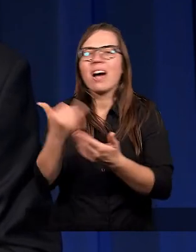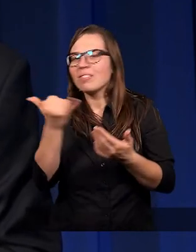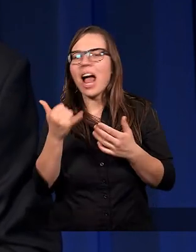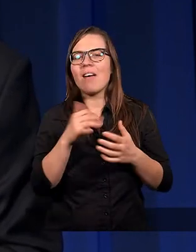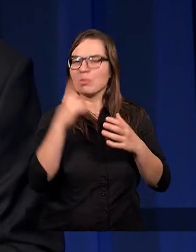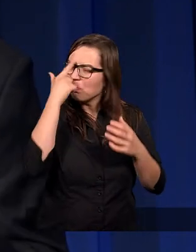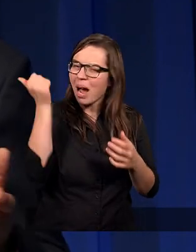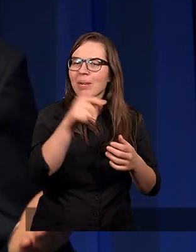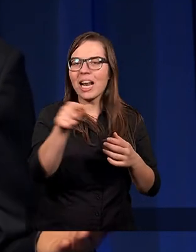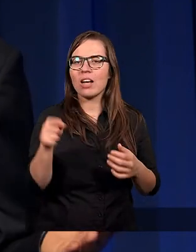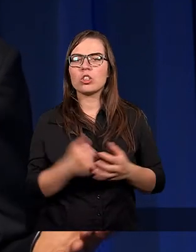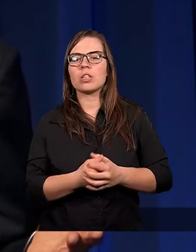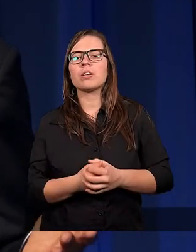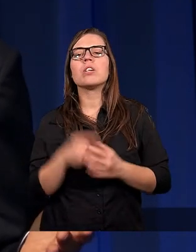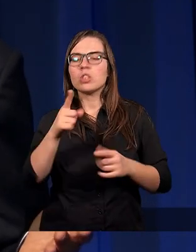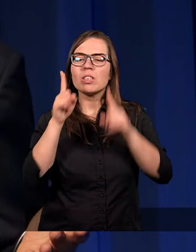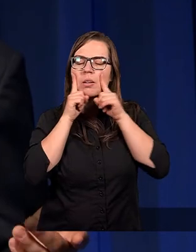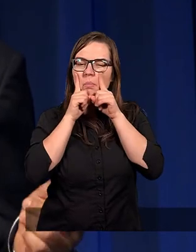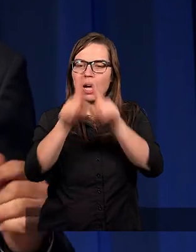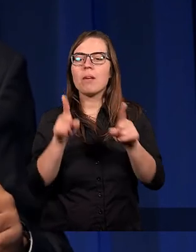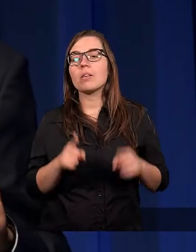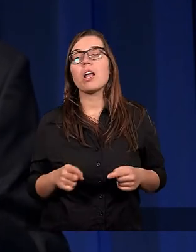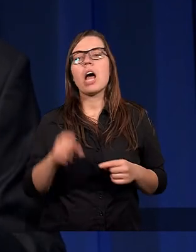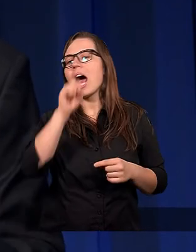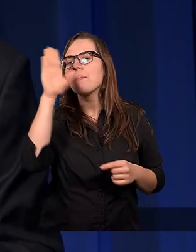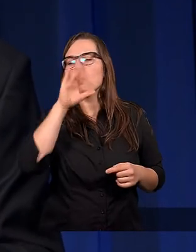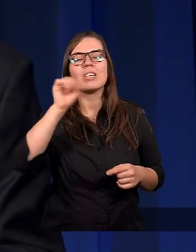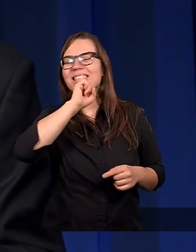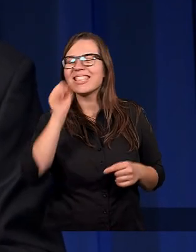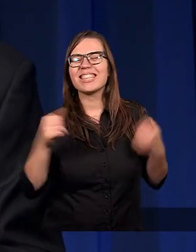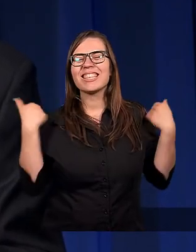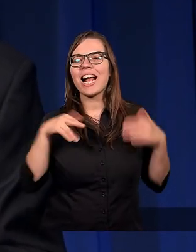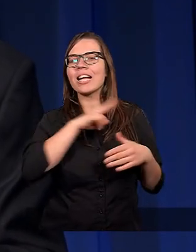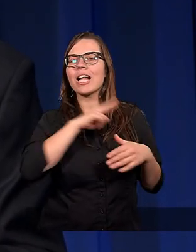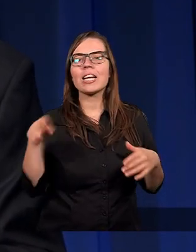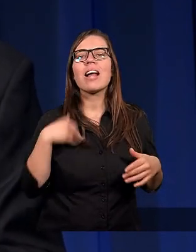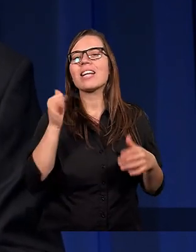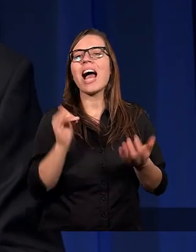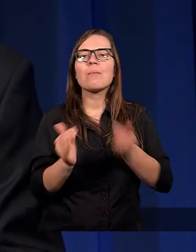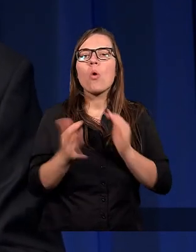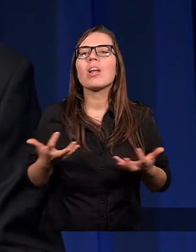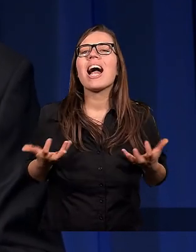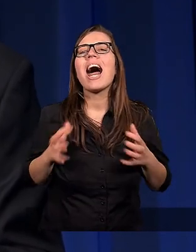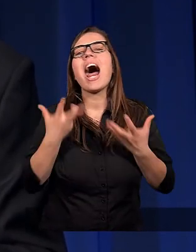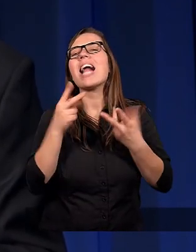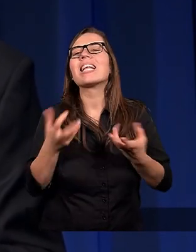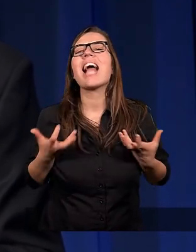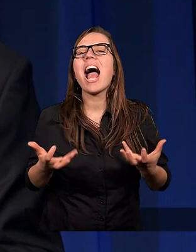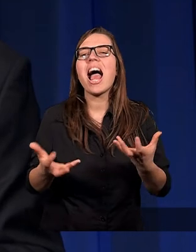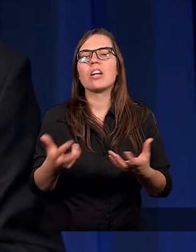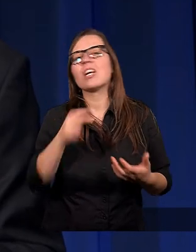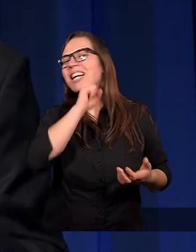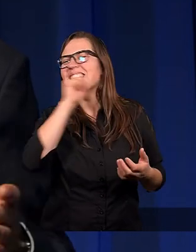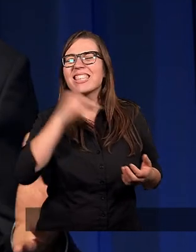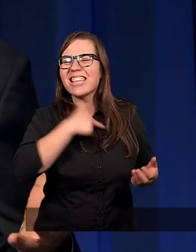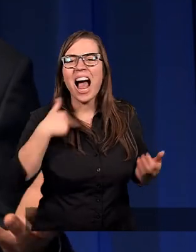nas, chociaż prawdziwe, ale nigdy Bóg nie chce nas w jakiś sposób zniechęcić. Nigdy nie chce